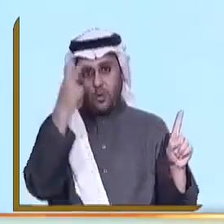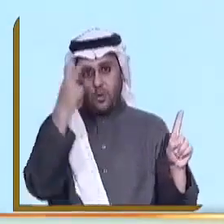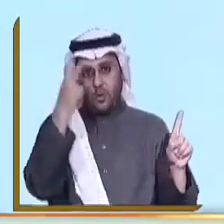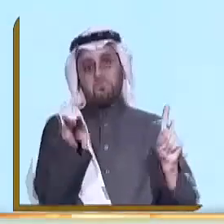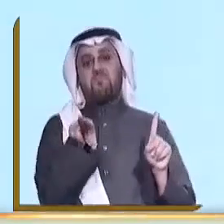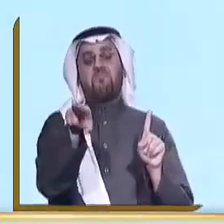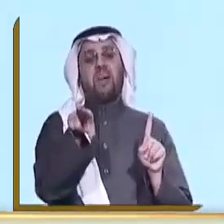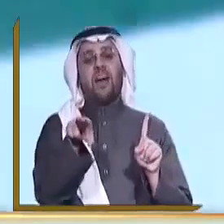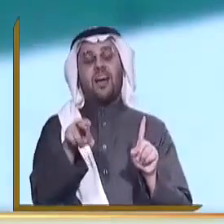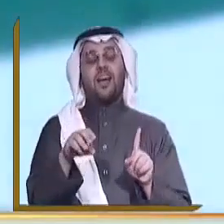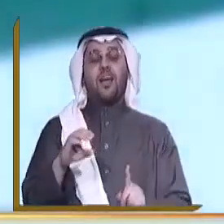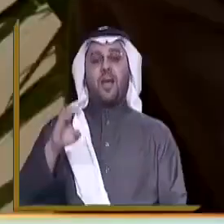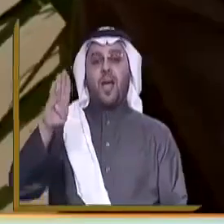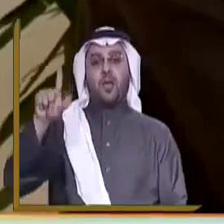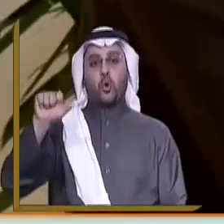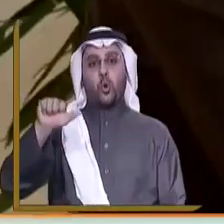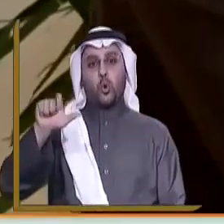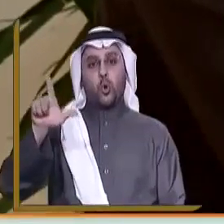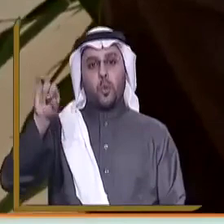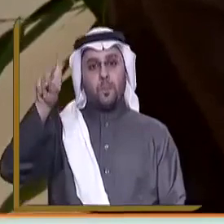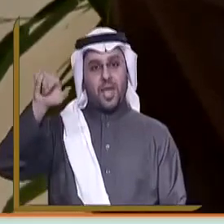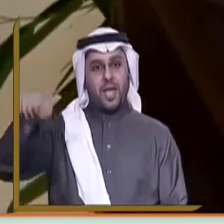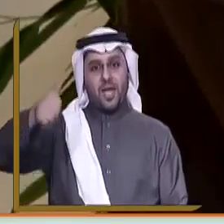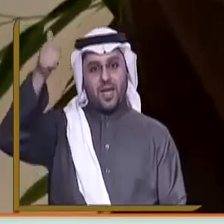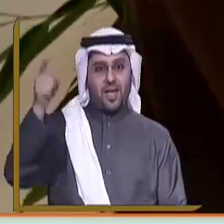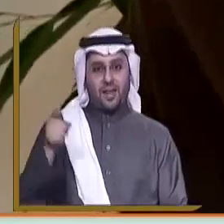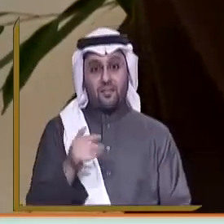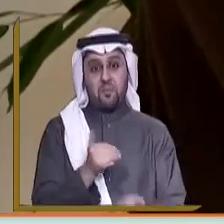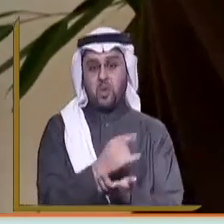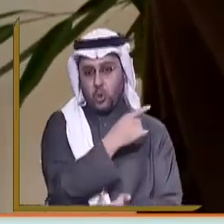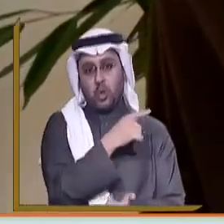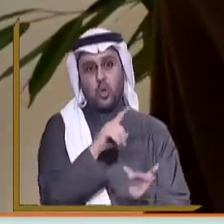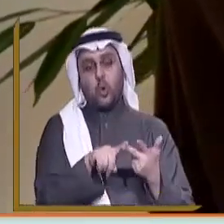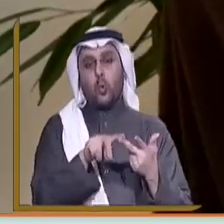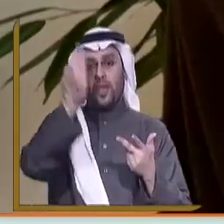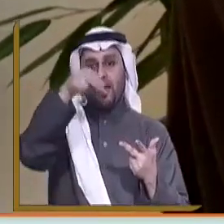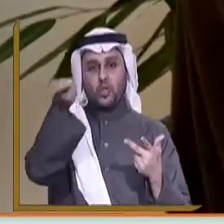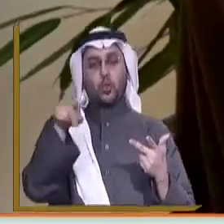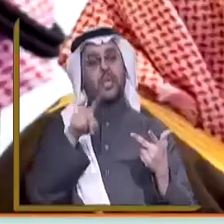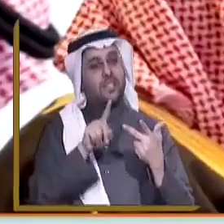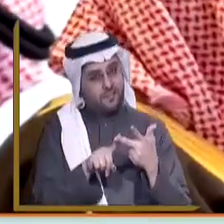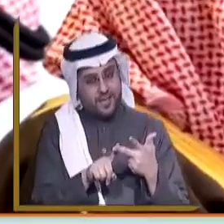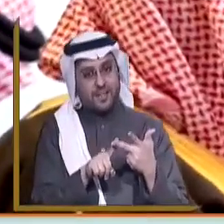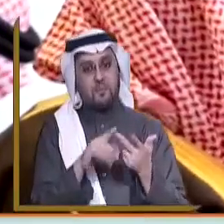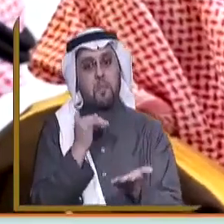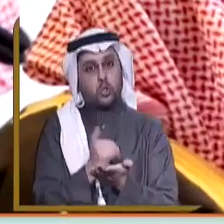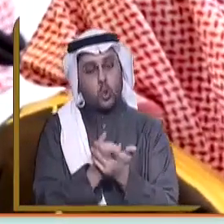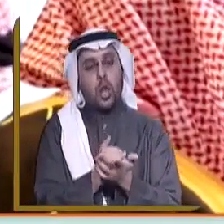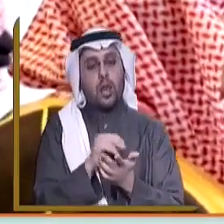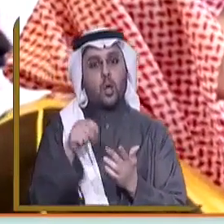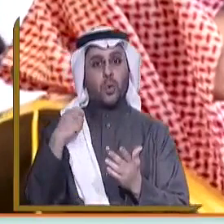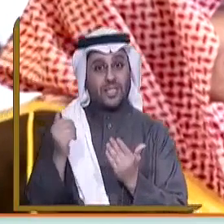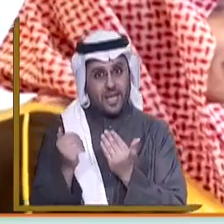خارجيه كولومبيا السيد لويس موريللو ووزير خارجيه سويسرا السيد اجناسيو كاسيس